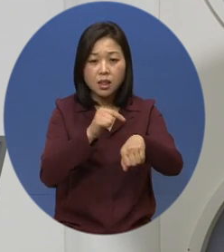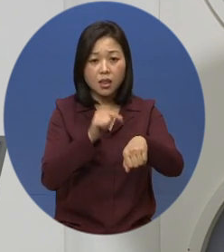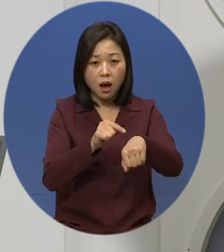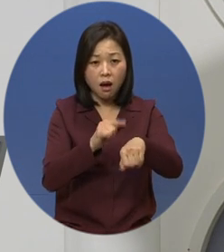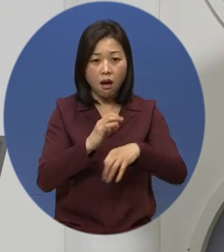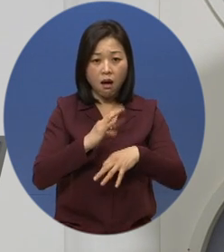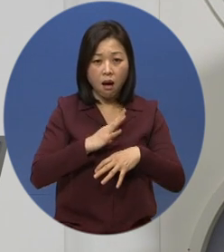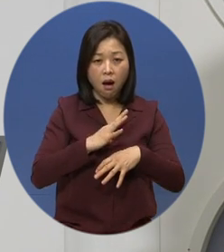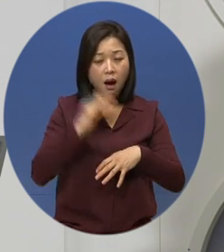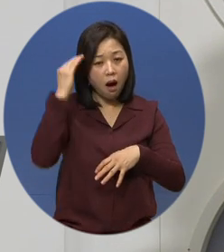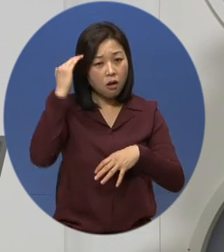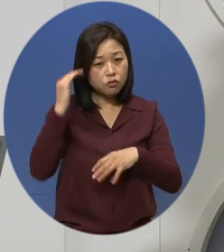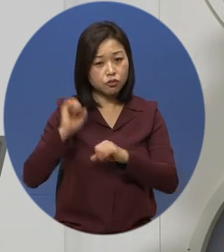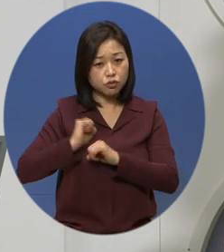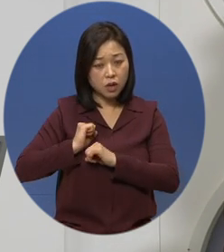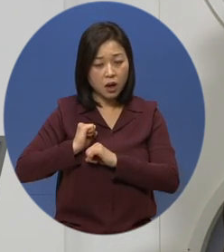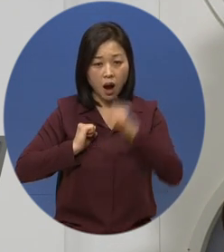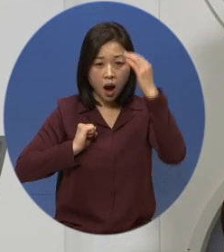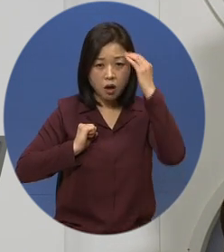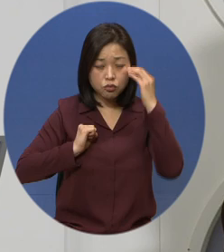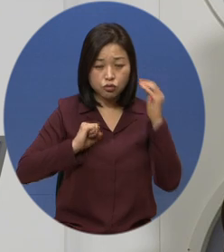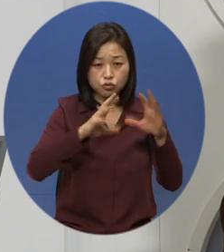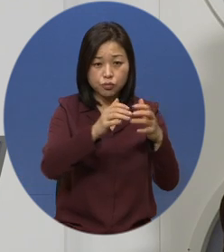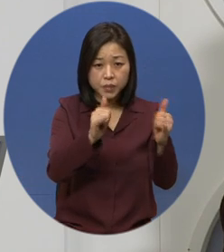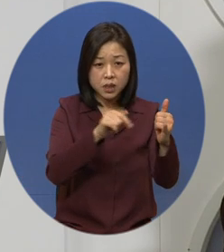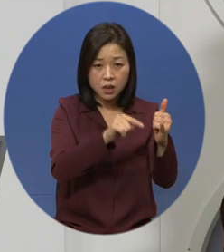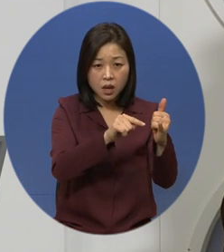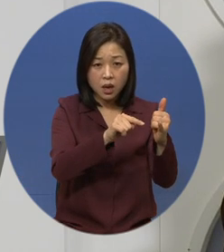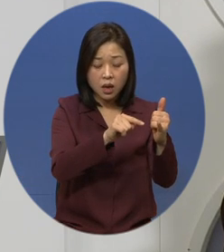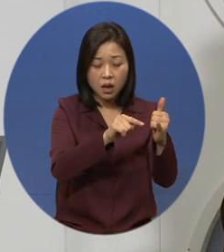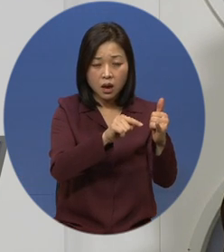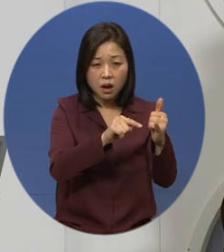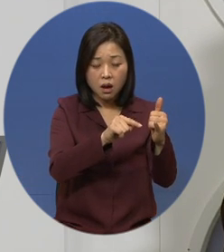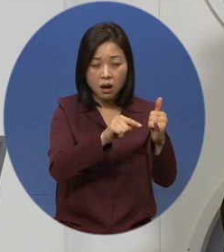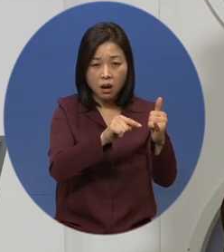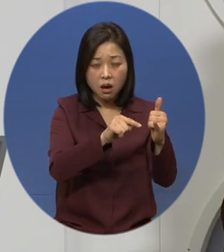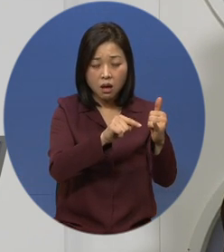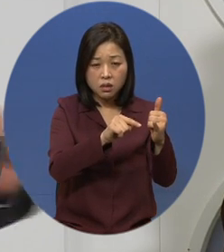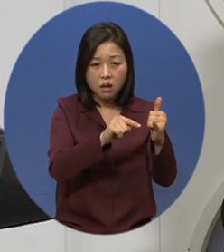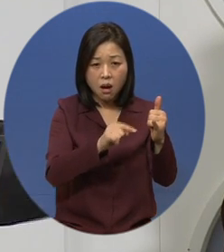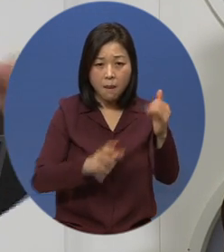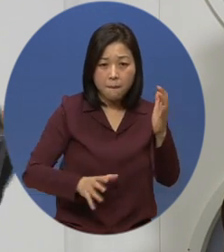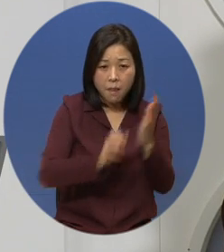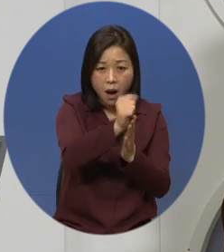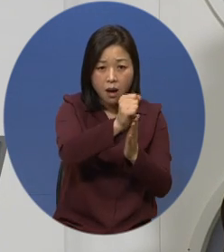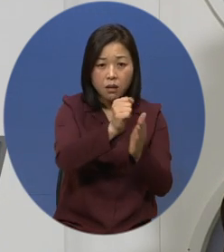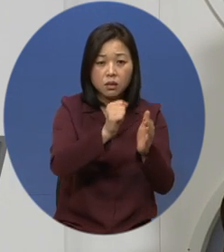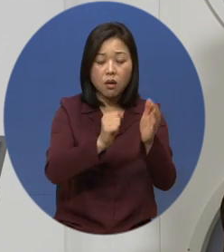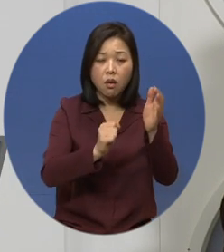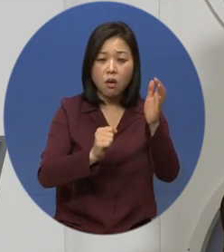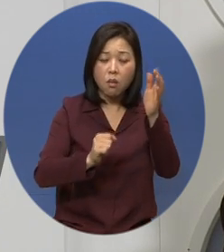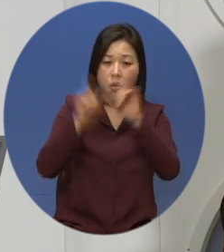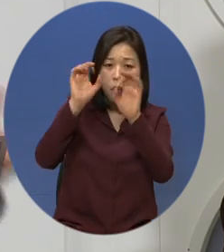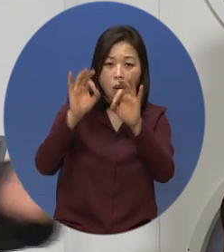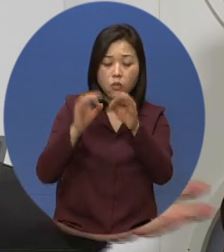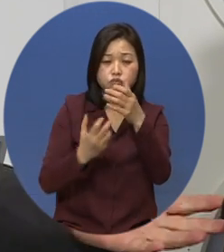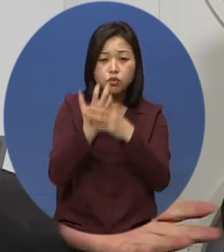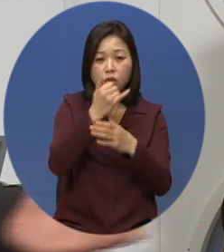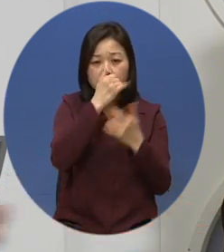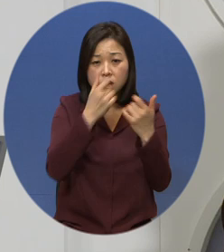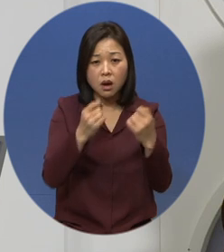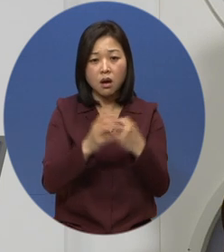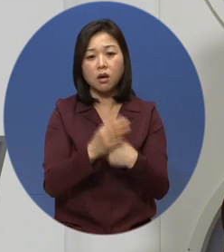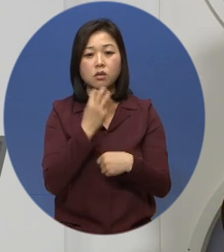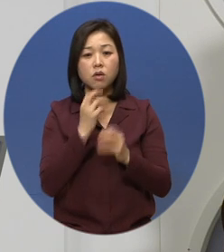군대가 어리거나 국민을 거기에 대한 분노 때문이었던 것 같아요 그래서 야 이거 우리 솔